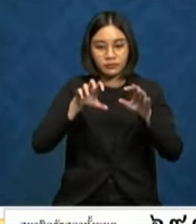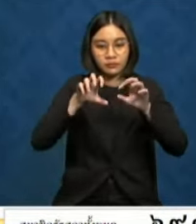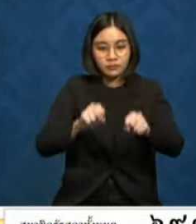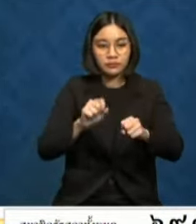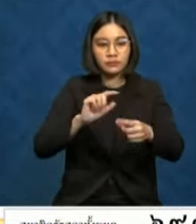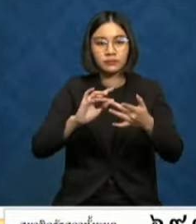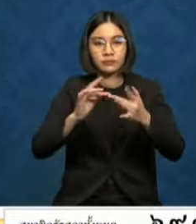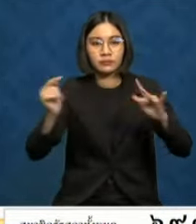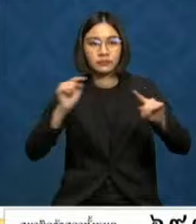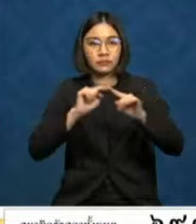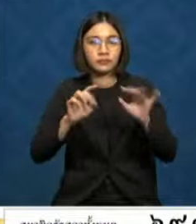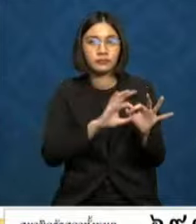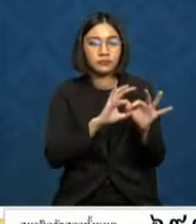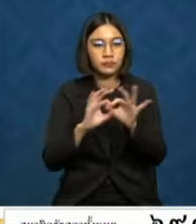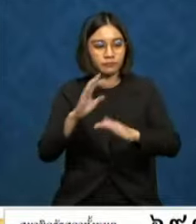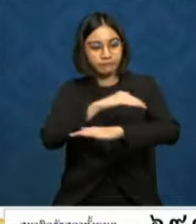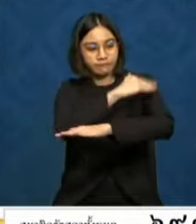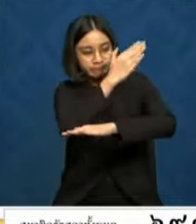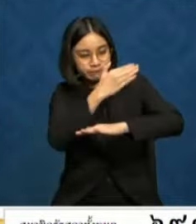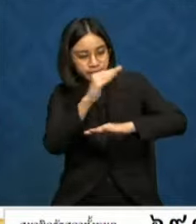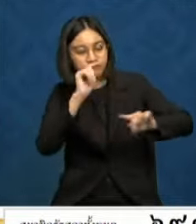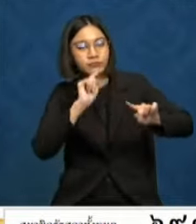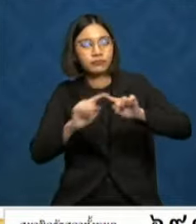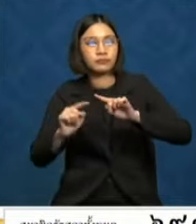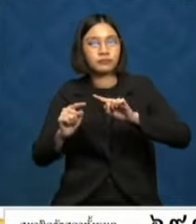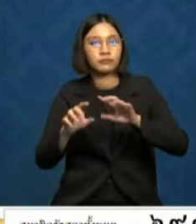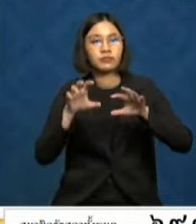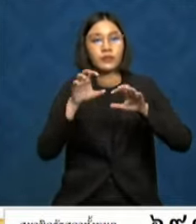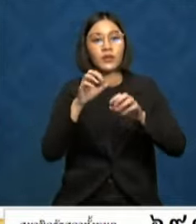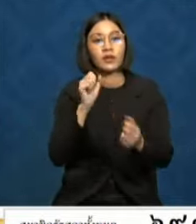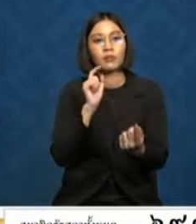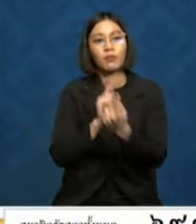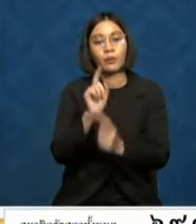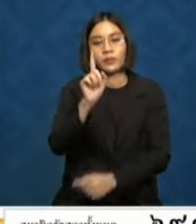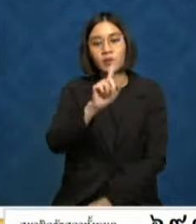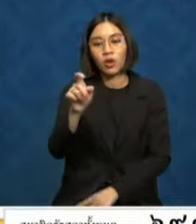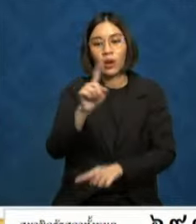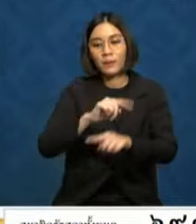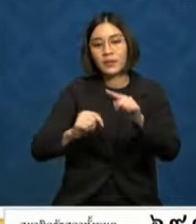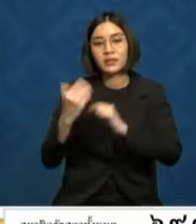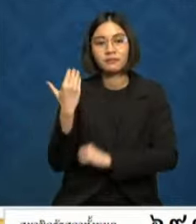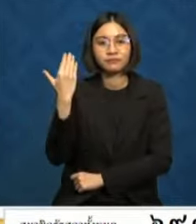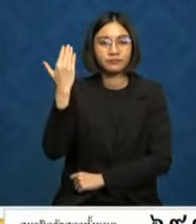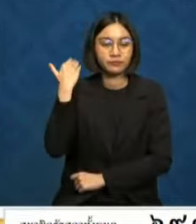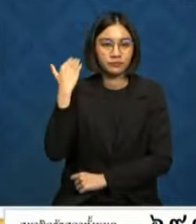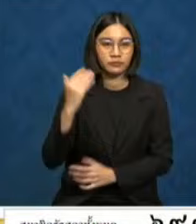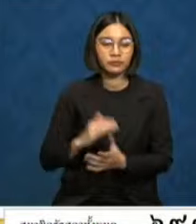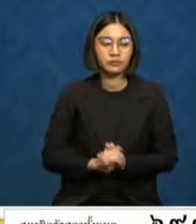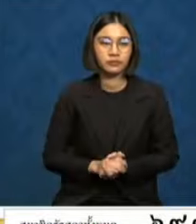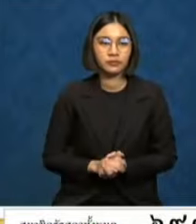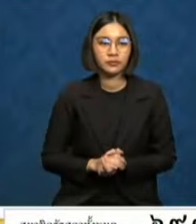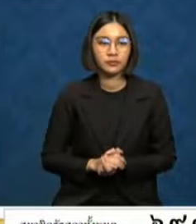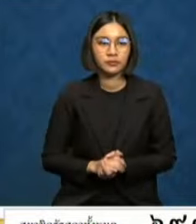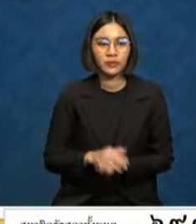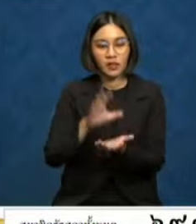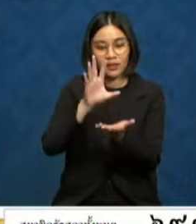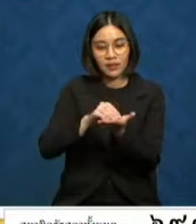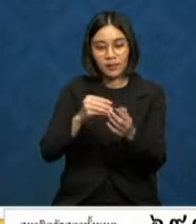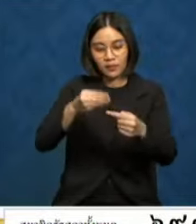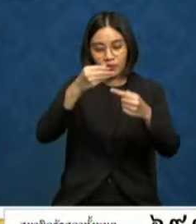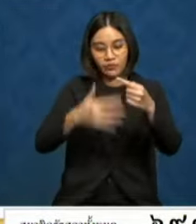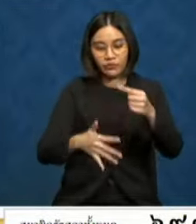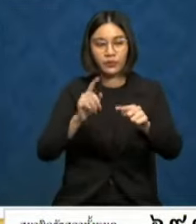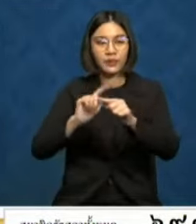ไลน์ที่เชื่อมโยงด่านชายแดนด่านพรมแดนทุกด่านเพิ่งจะครบ 100% เมื่อไม่กี่ปีนี้อันที่ผ่านมานี่เองครับมีข้อมูลหลายอย่าง